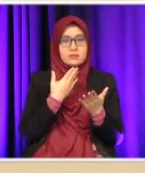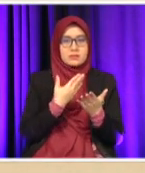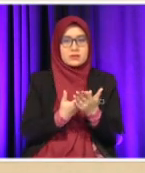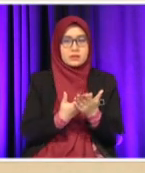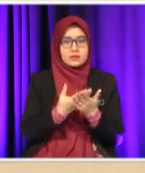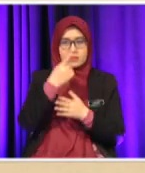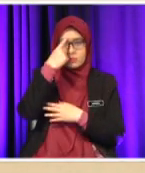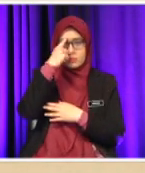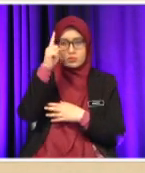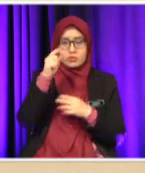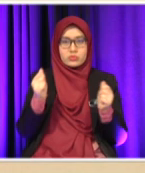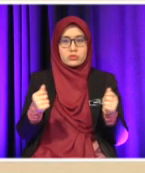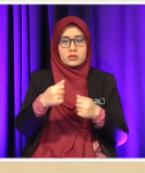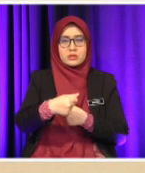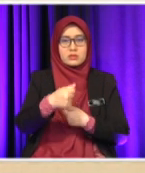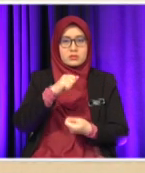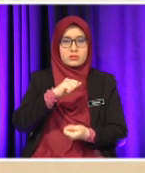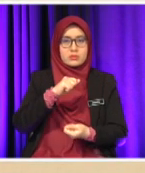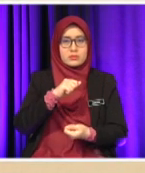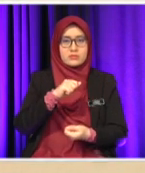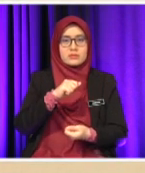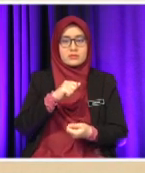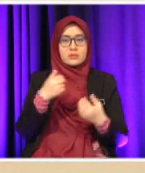senang dikendalikan kita